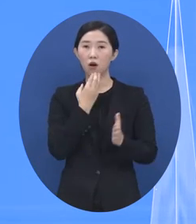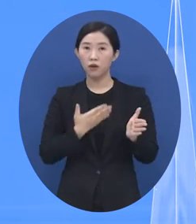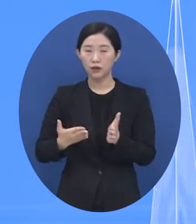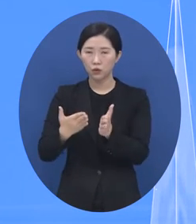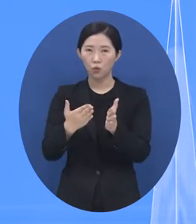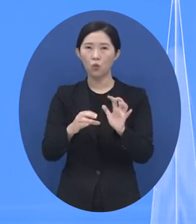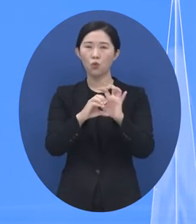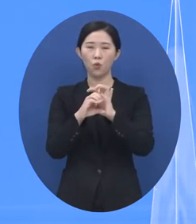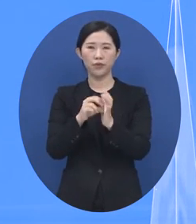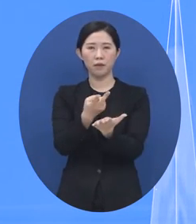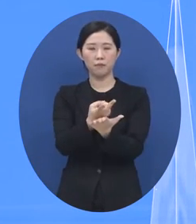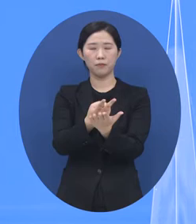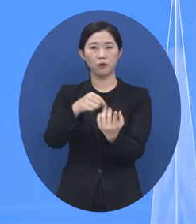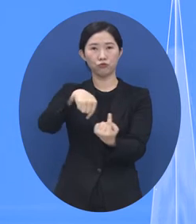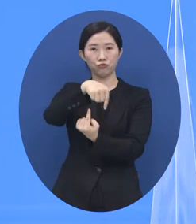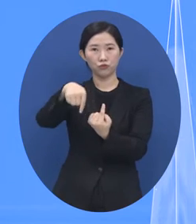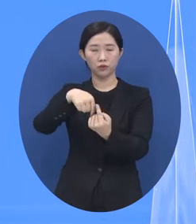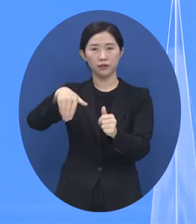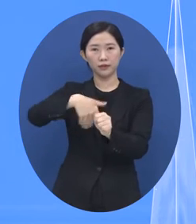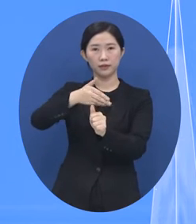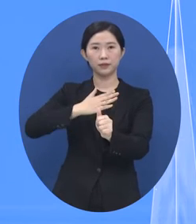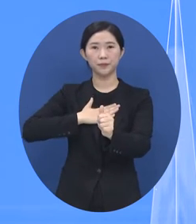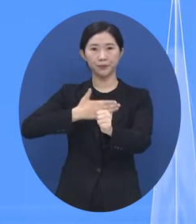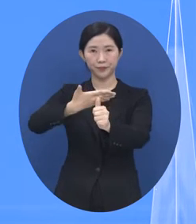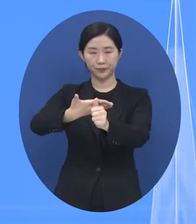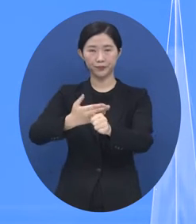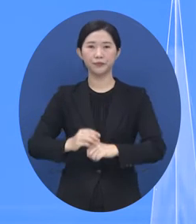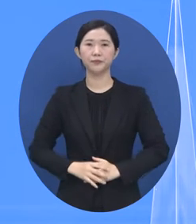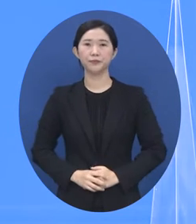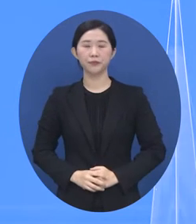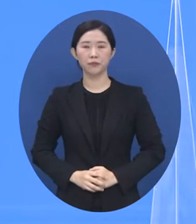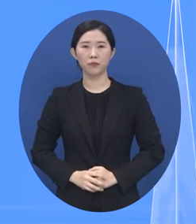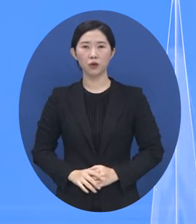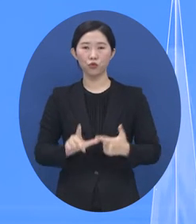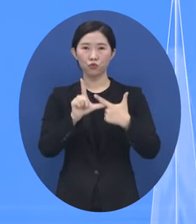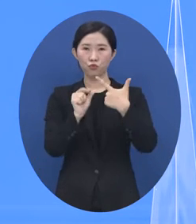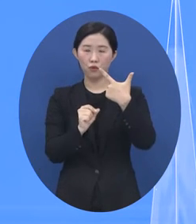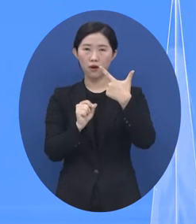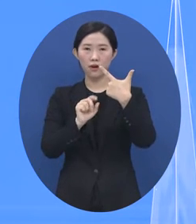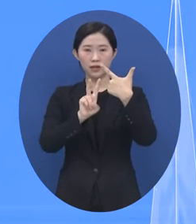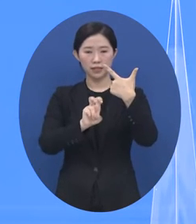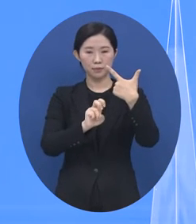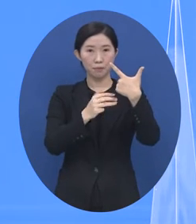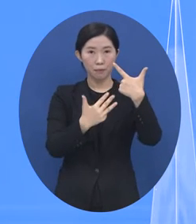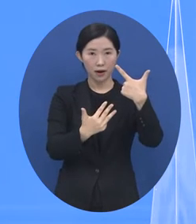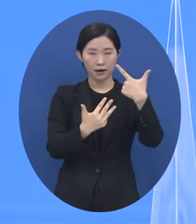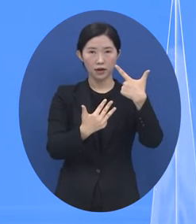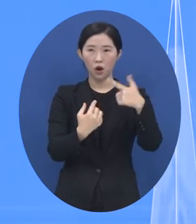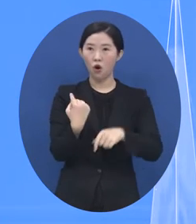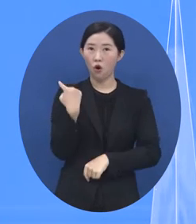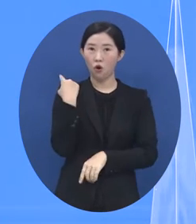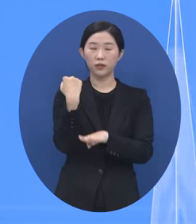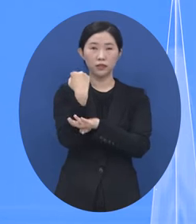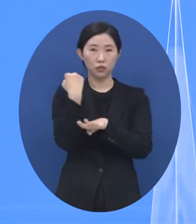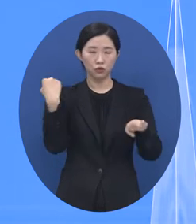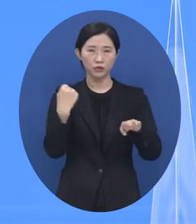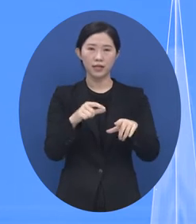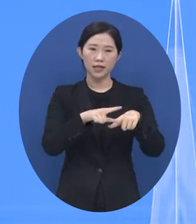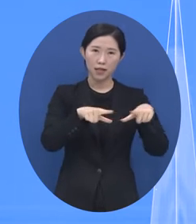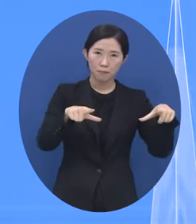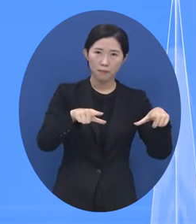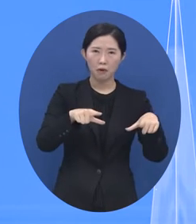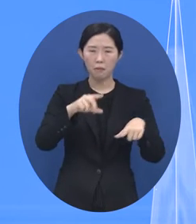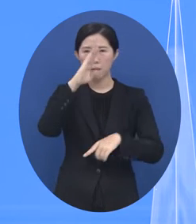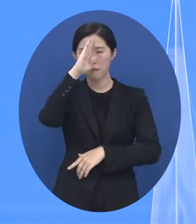경기도 코로나19 병상 운용 현황에 대해 말씀드리겠습니다. 6월 28일 20시 기준 일반과 중증